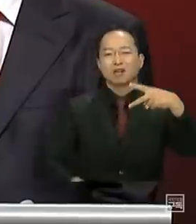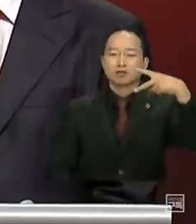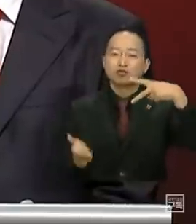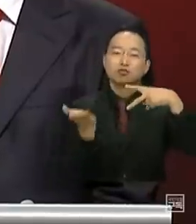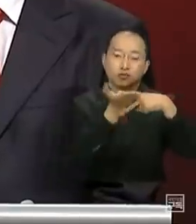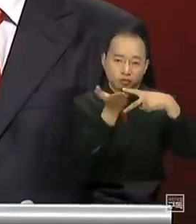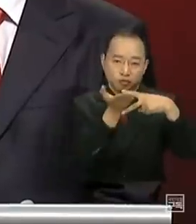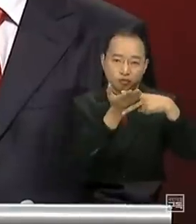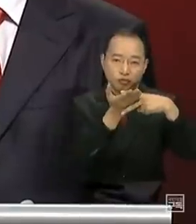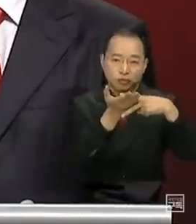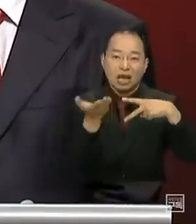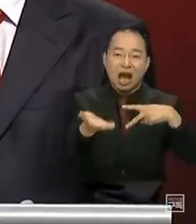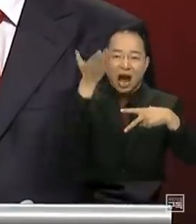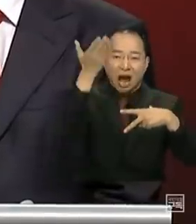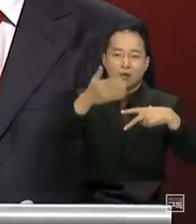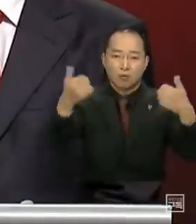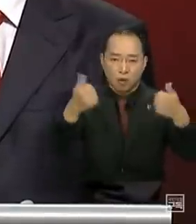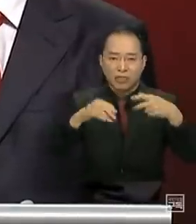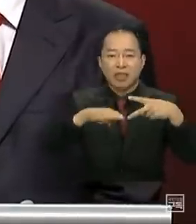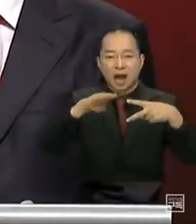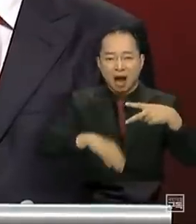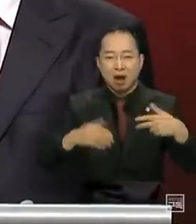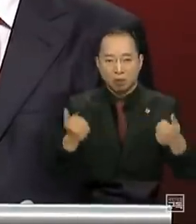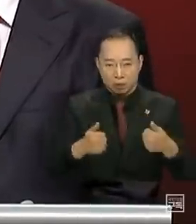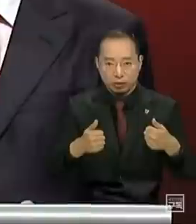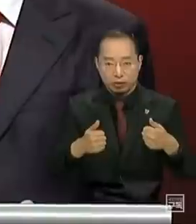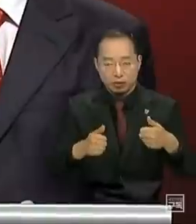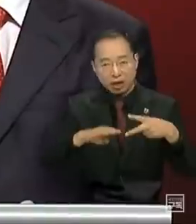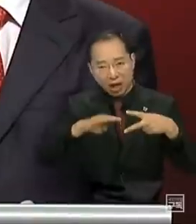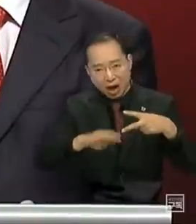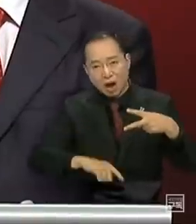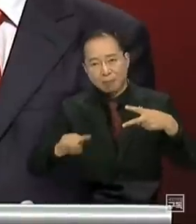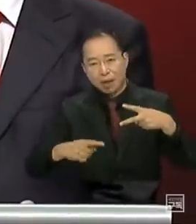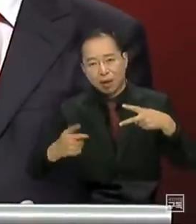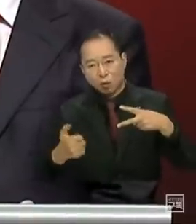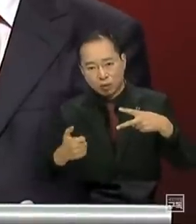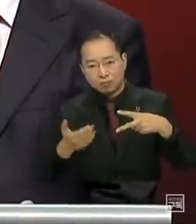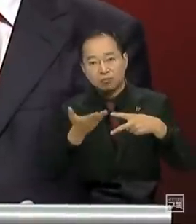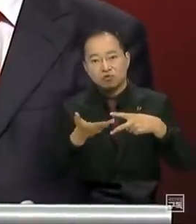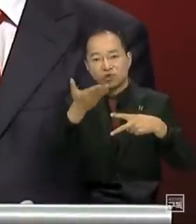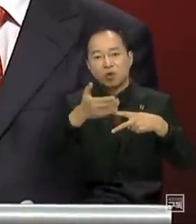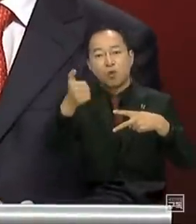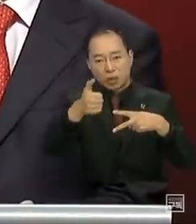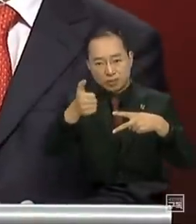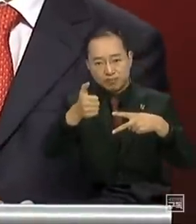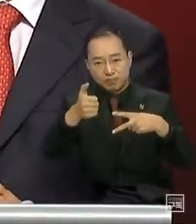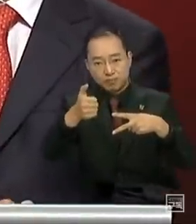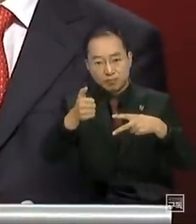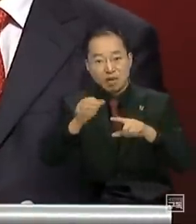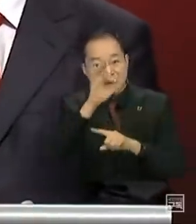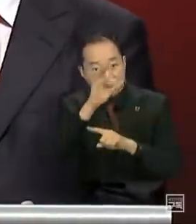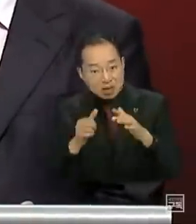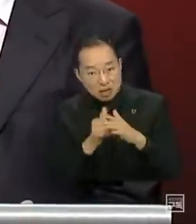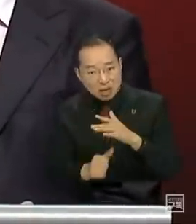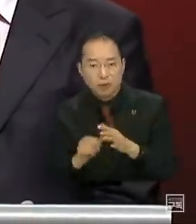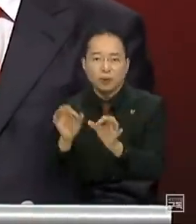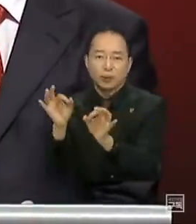것을 하원 150명, 상원 50명으로 하고 비례대표제는